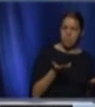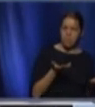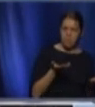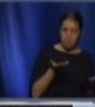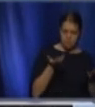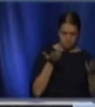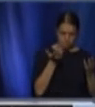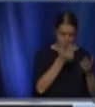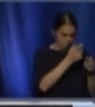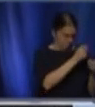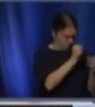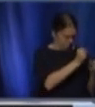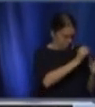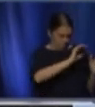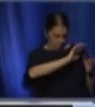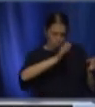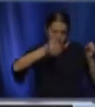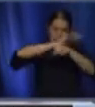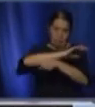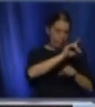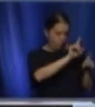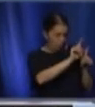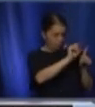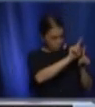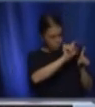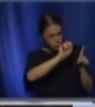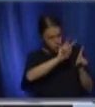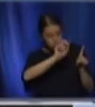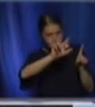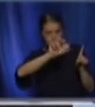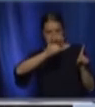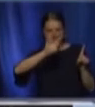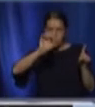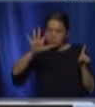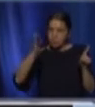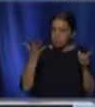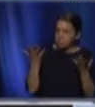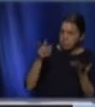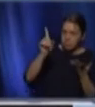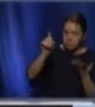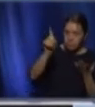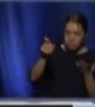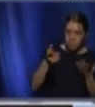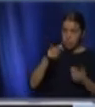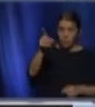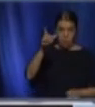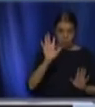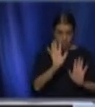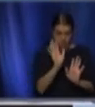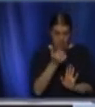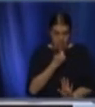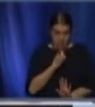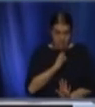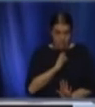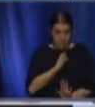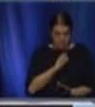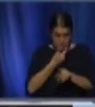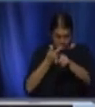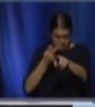éventuellement? Ben, c'est la science, là. Moi, j'ai posé la même question que vous, puis on me dit, quand on regarde le nombre de cas et